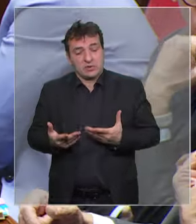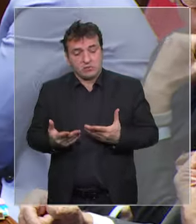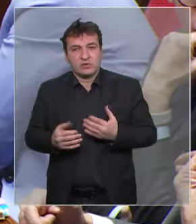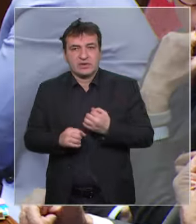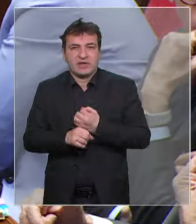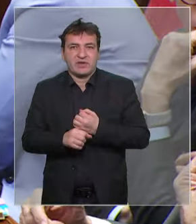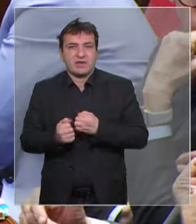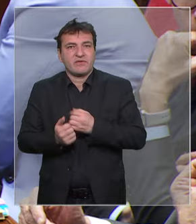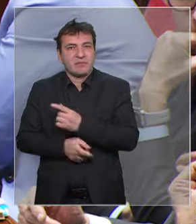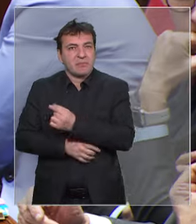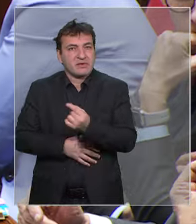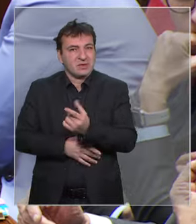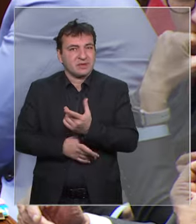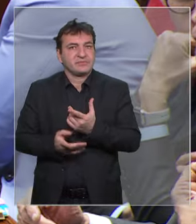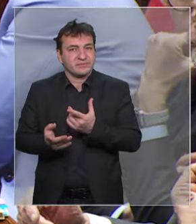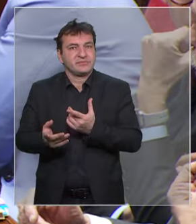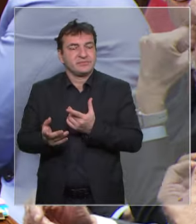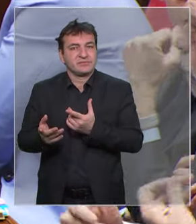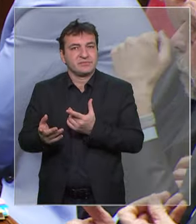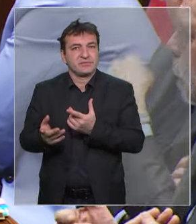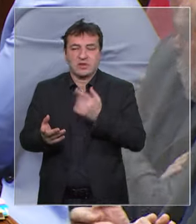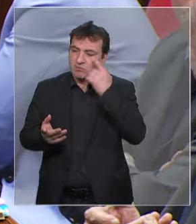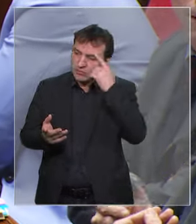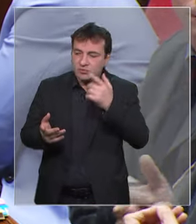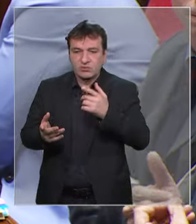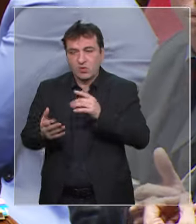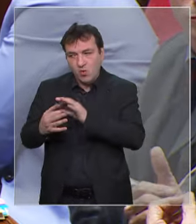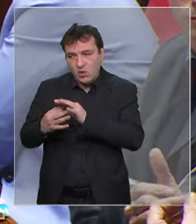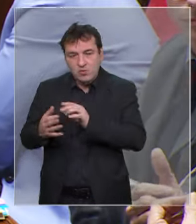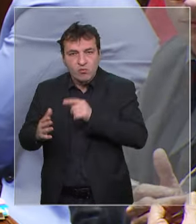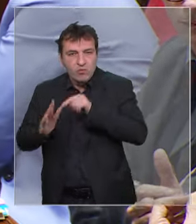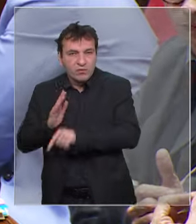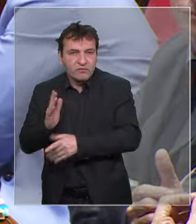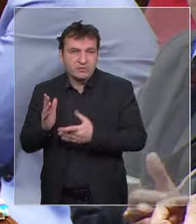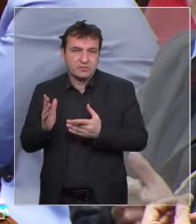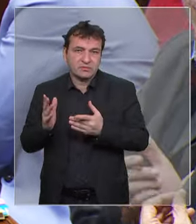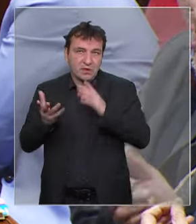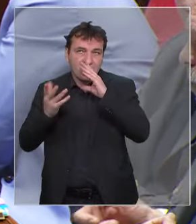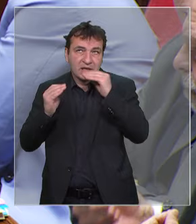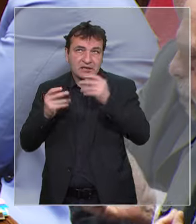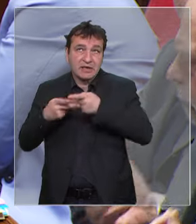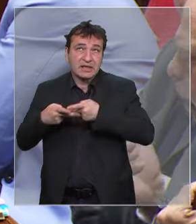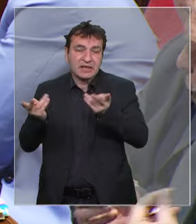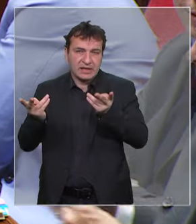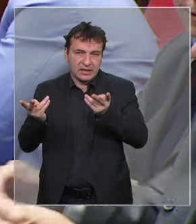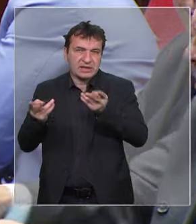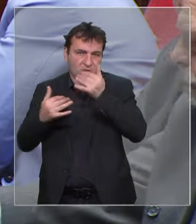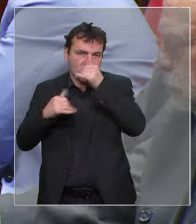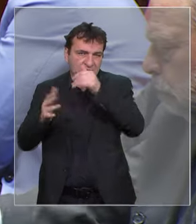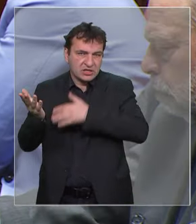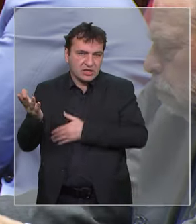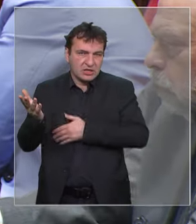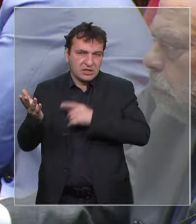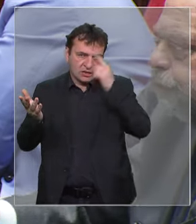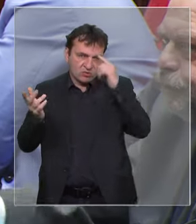nous sommes dans un travail avec nos partenaires algériens pour approfondir cette relation dans l'esprit de la déclaration d'Alger pour